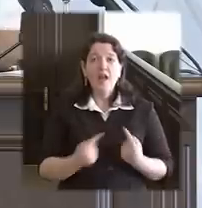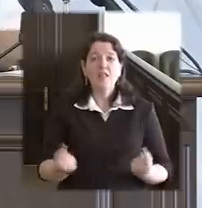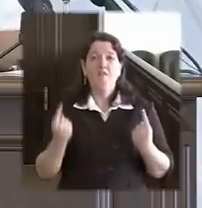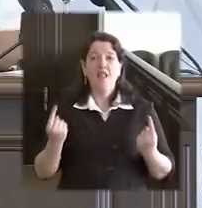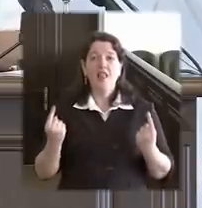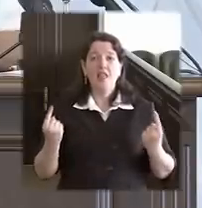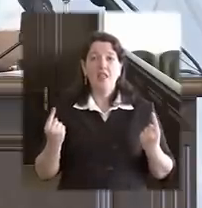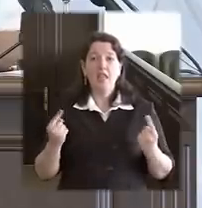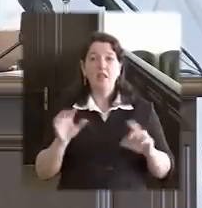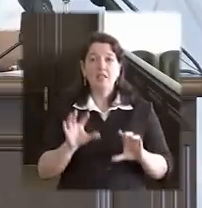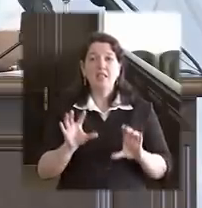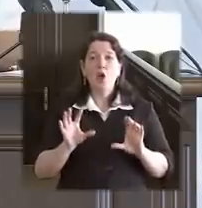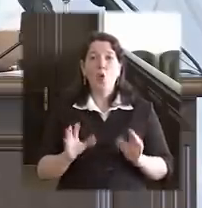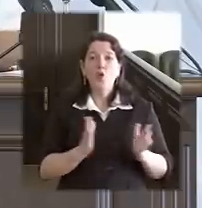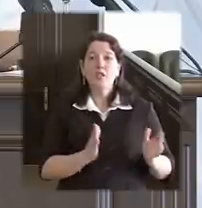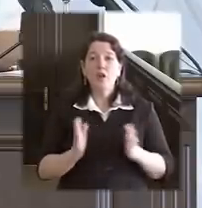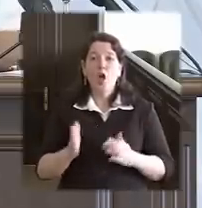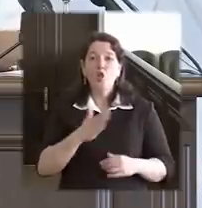Это великий закон